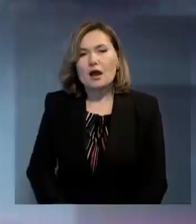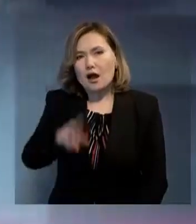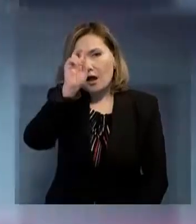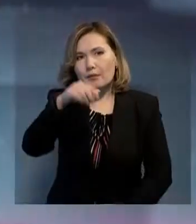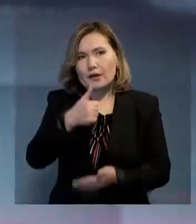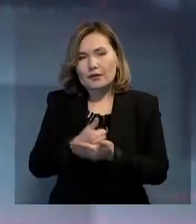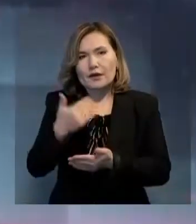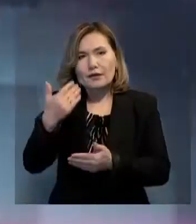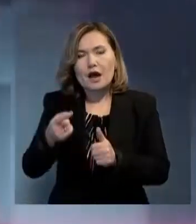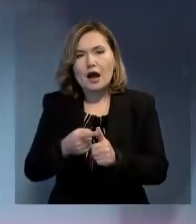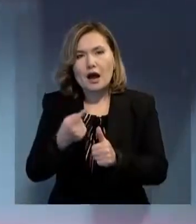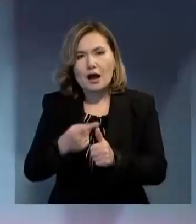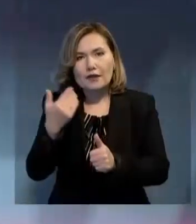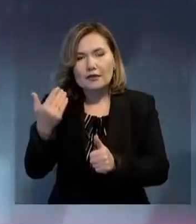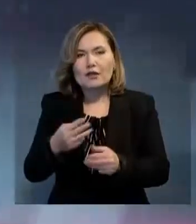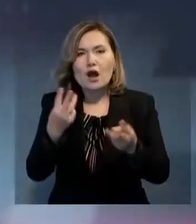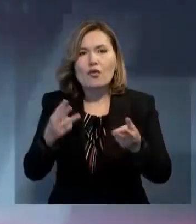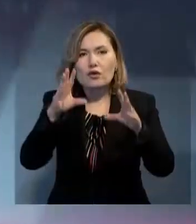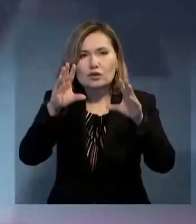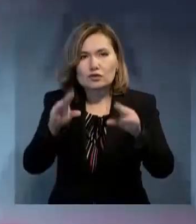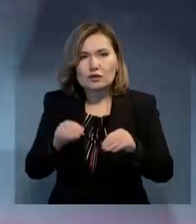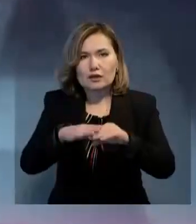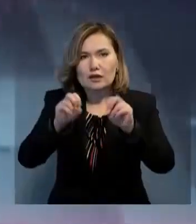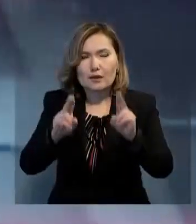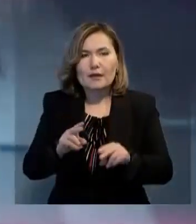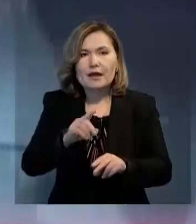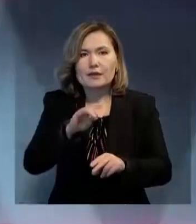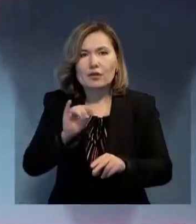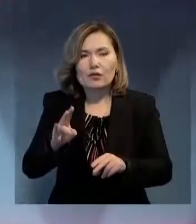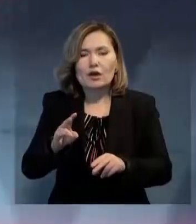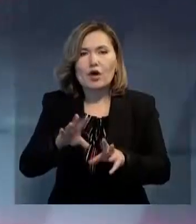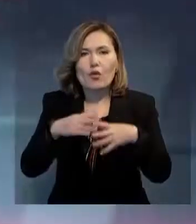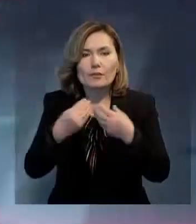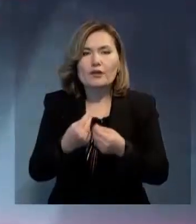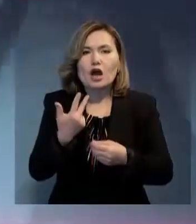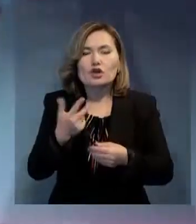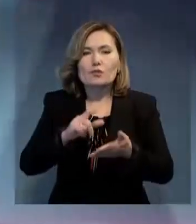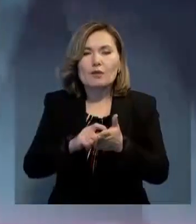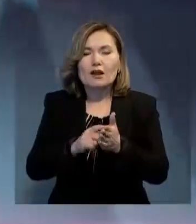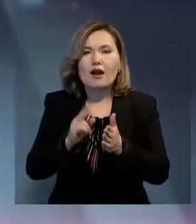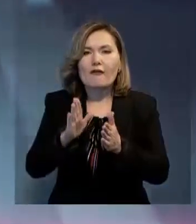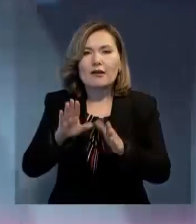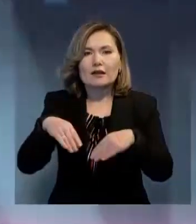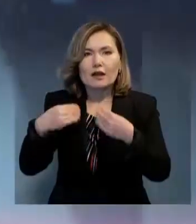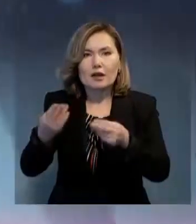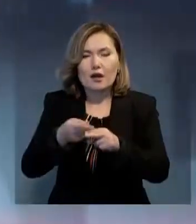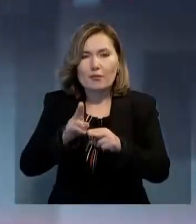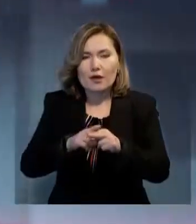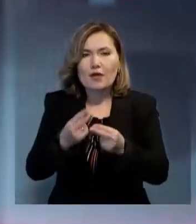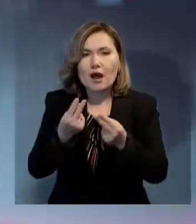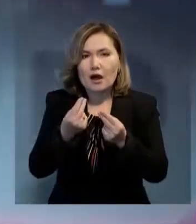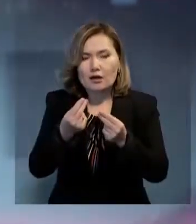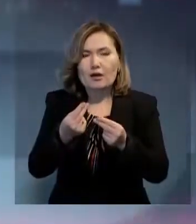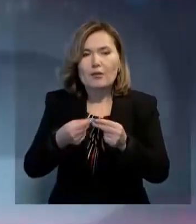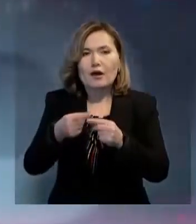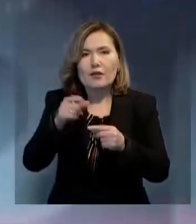Мемлекет башшысының атынан өрт сөндіруші Асқар Забекуллиннің отбасына 3 бөлмелі пәтердің сертификаты табысталды. Баспана демеушілік қаражат